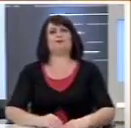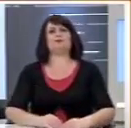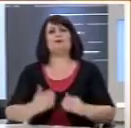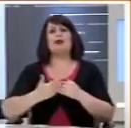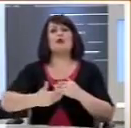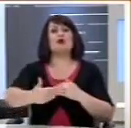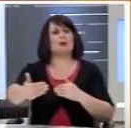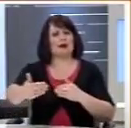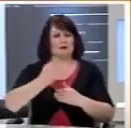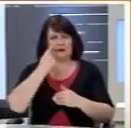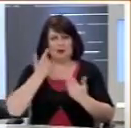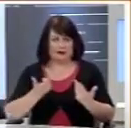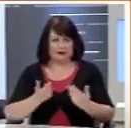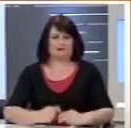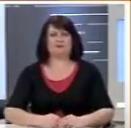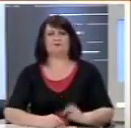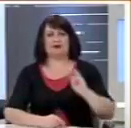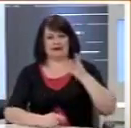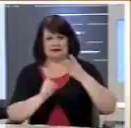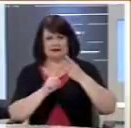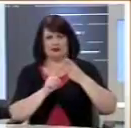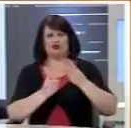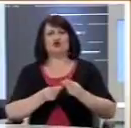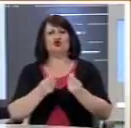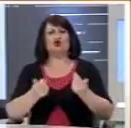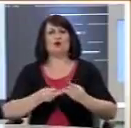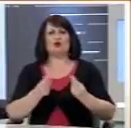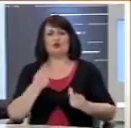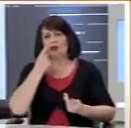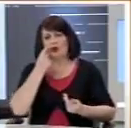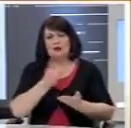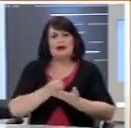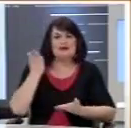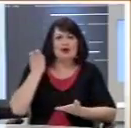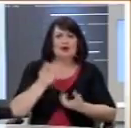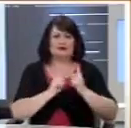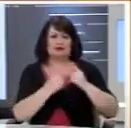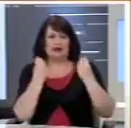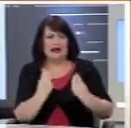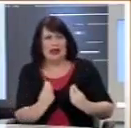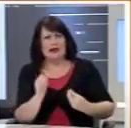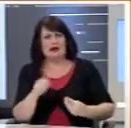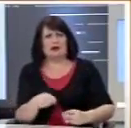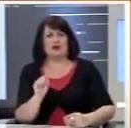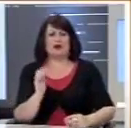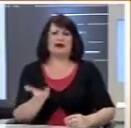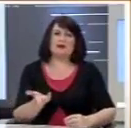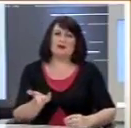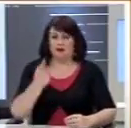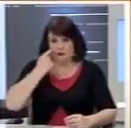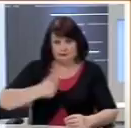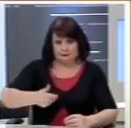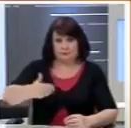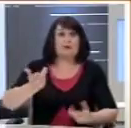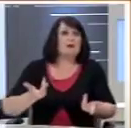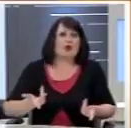πέρα. Γιατί ο τρίτος τρόπος να αξιολογήσεις αν είναι καλή η συμφωνία ή όχι, είναι με τι προοπτική σου